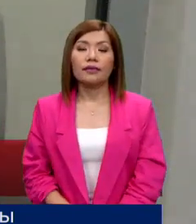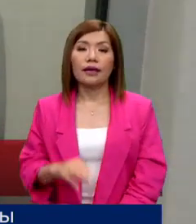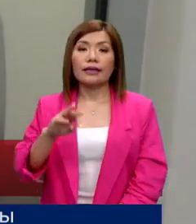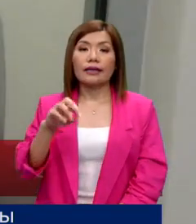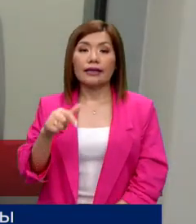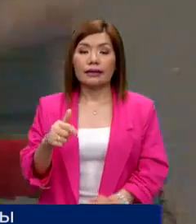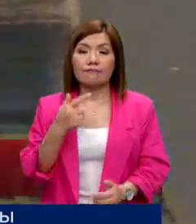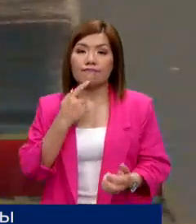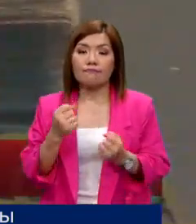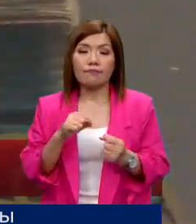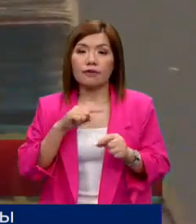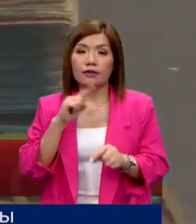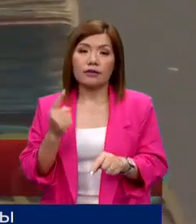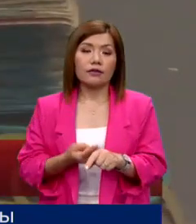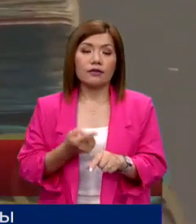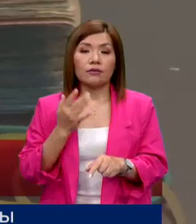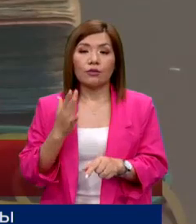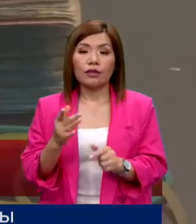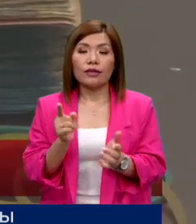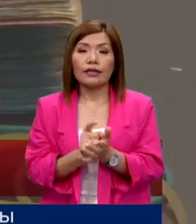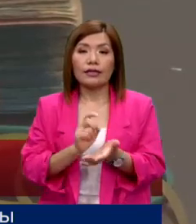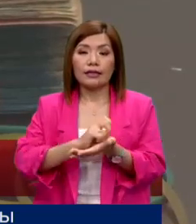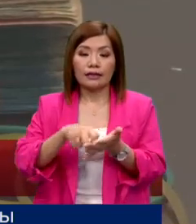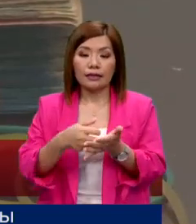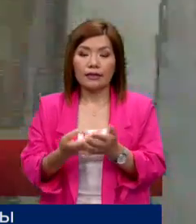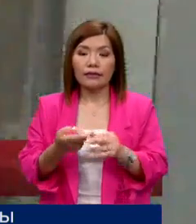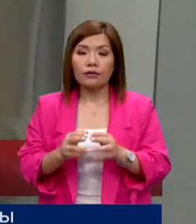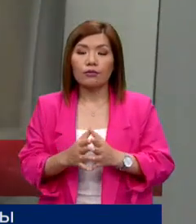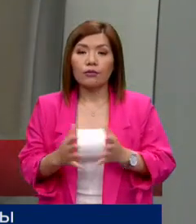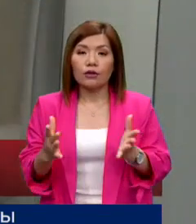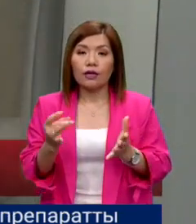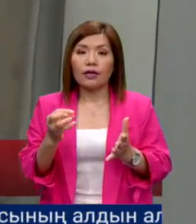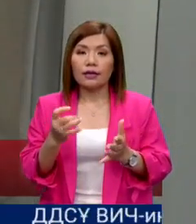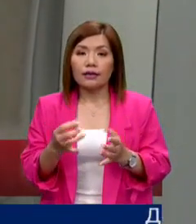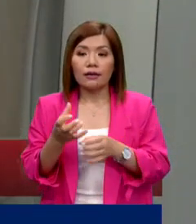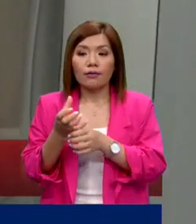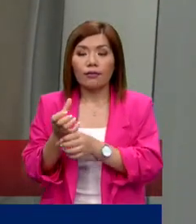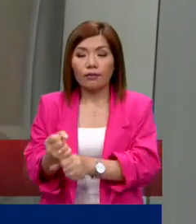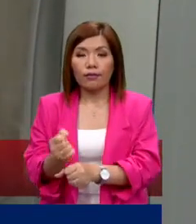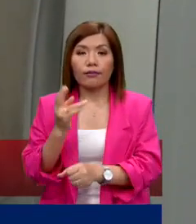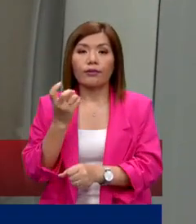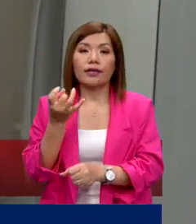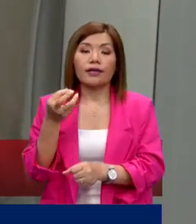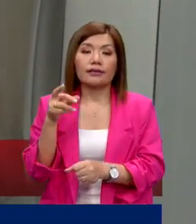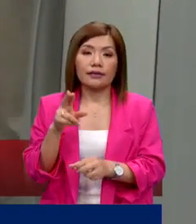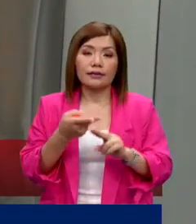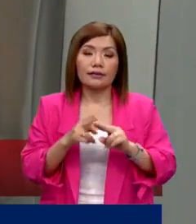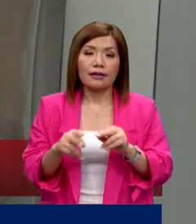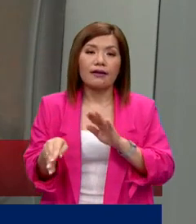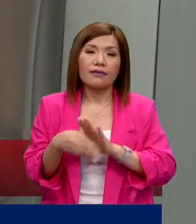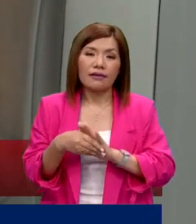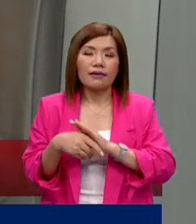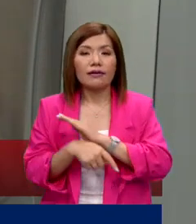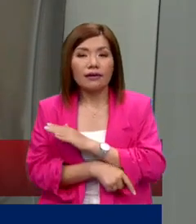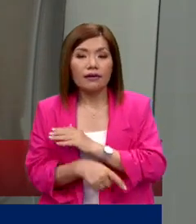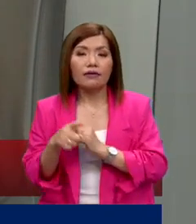Тенге күшейіп, девальвация болмайды. Салық көп жиналып, көлеңкелі экономика азайып, бюрократия қысқарады. Әсіресе жемқорлық жойылар еді.